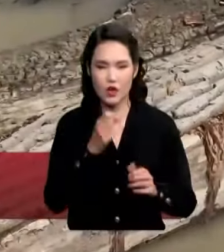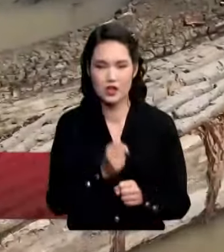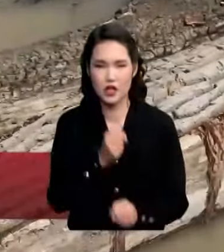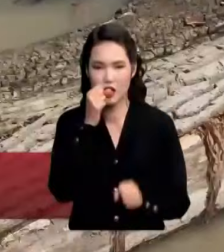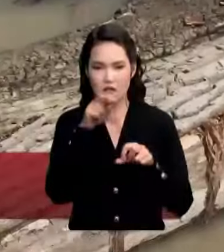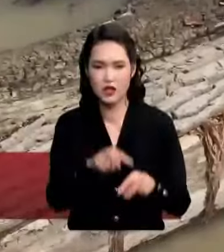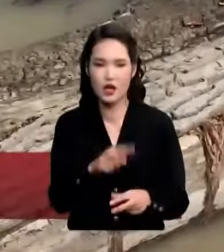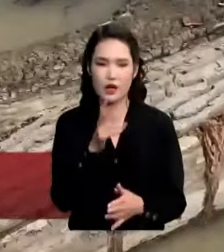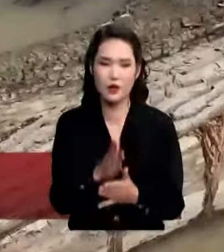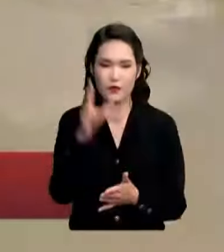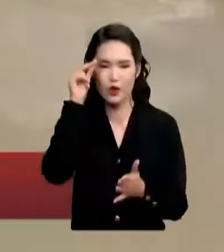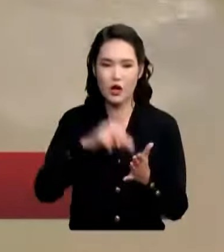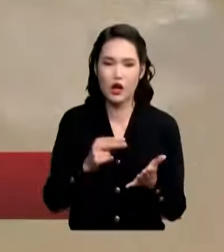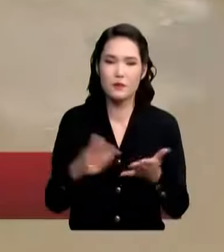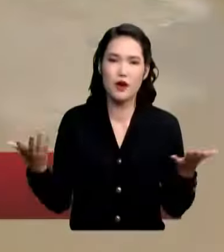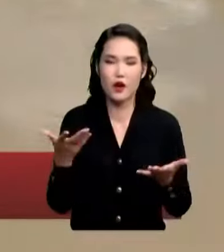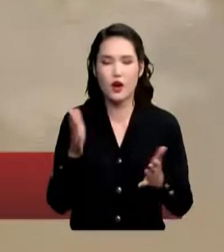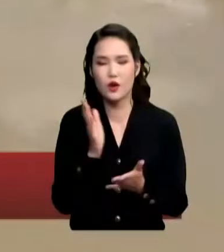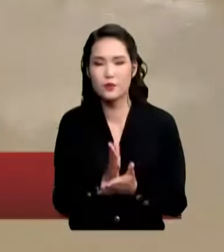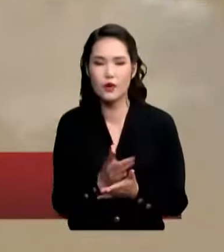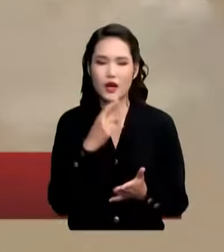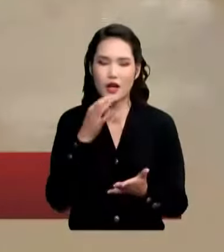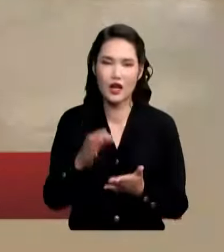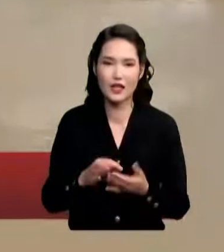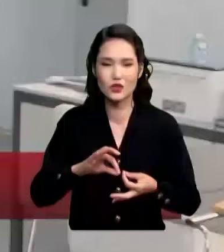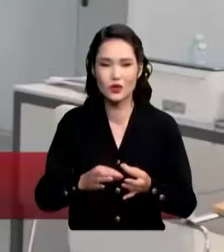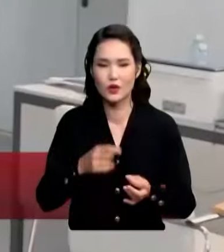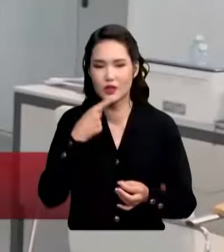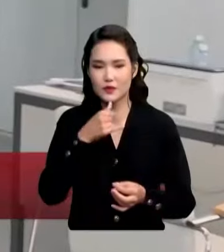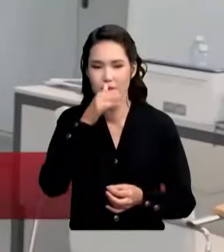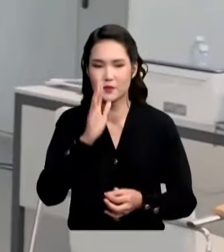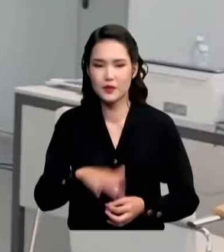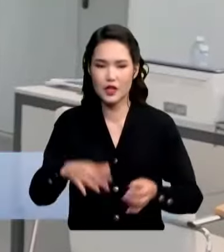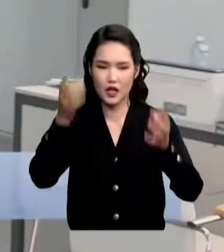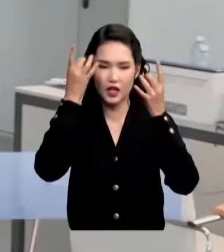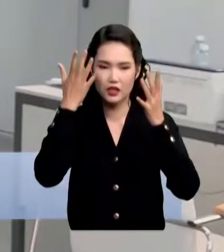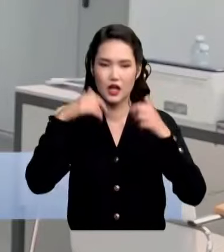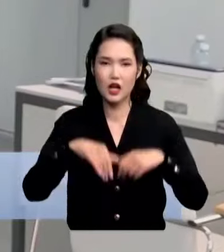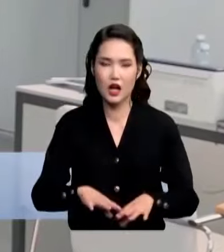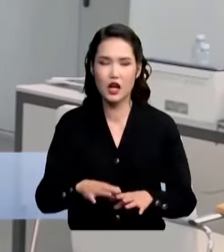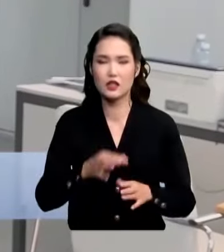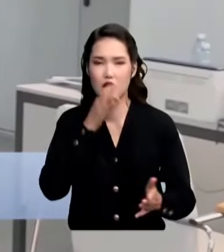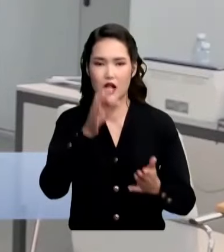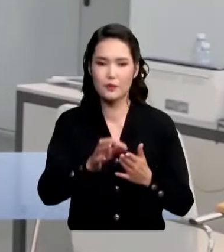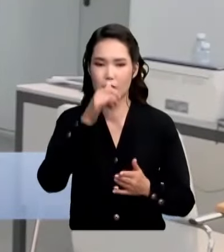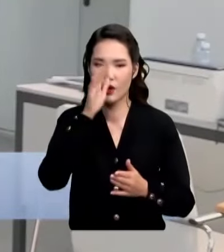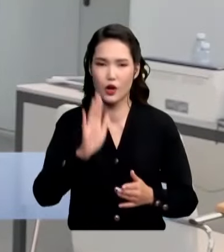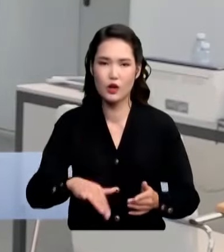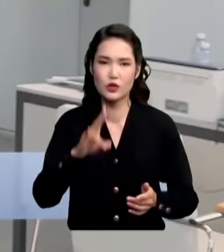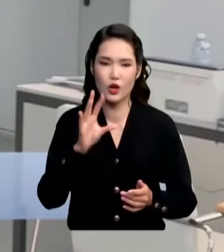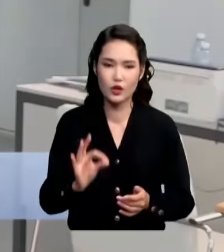нақты қарқыны мен көлемі қандай боларын кесіп айту қиын дейді. Нақты есебін ешкім айта алмайды, бірақ әлі